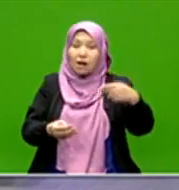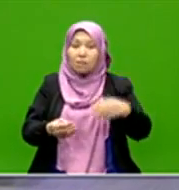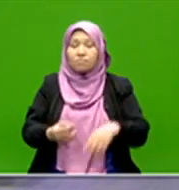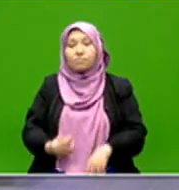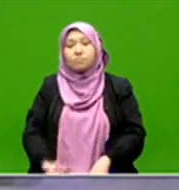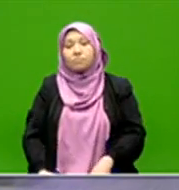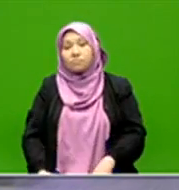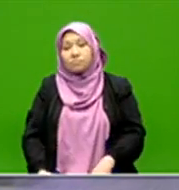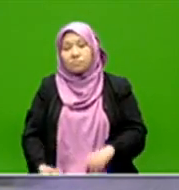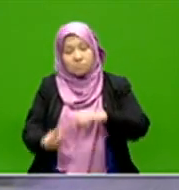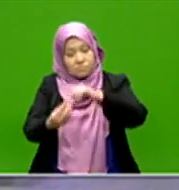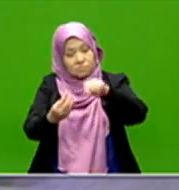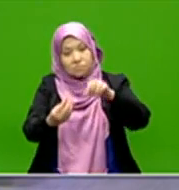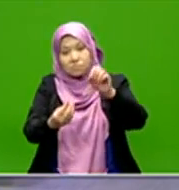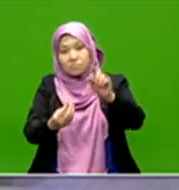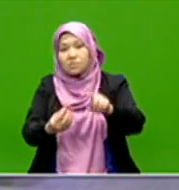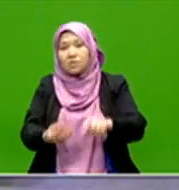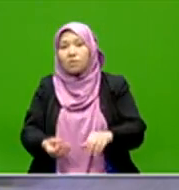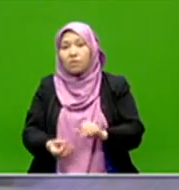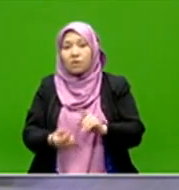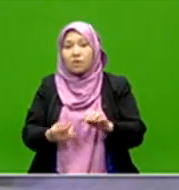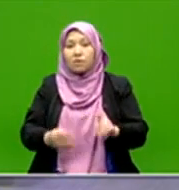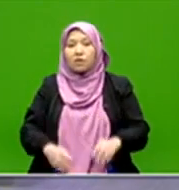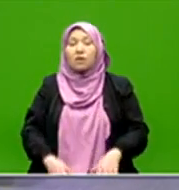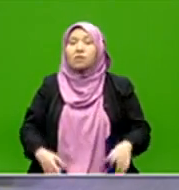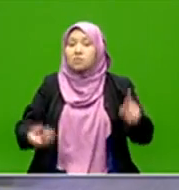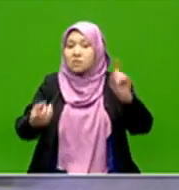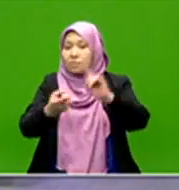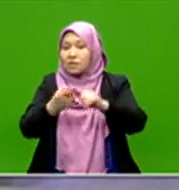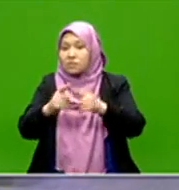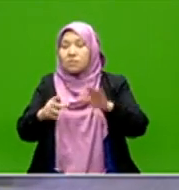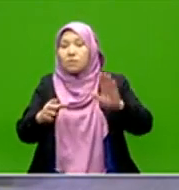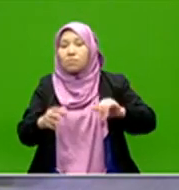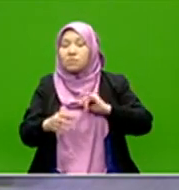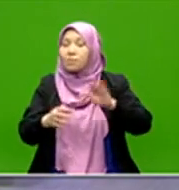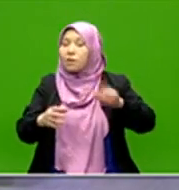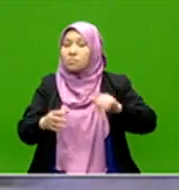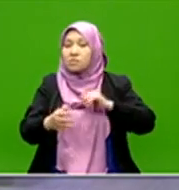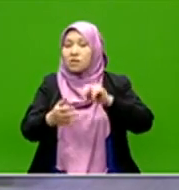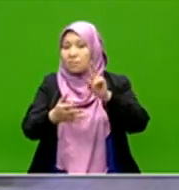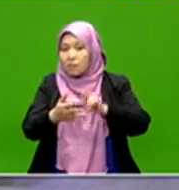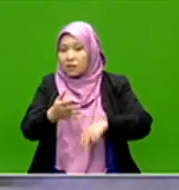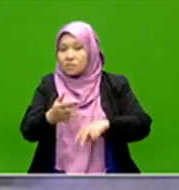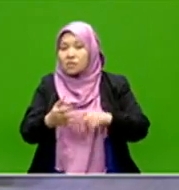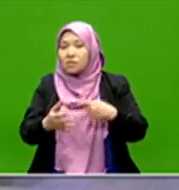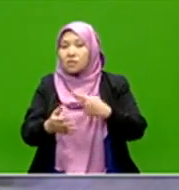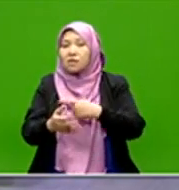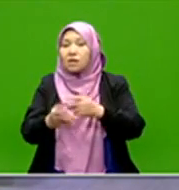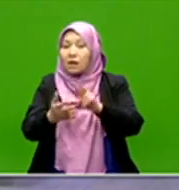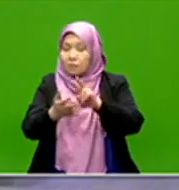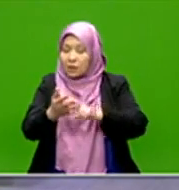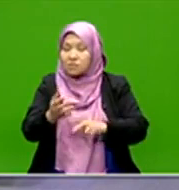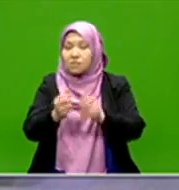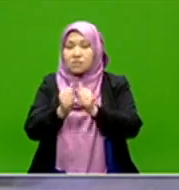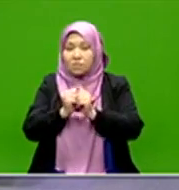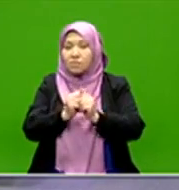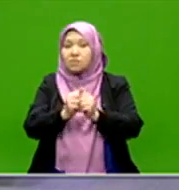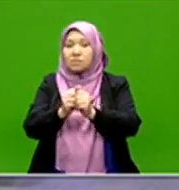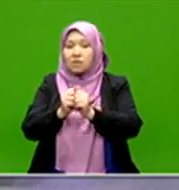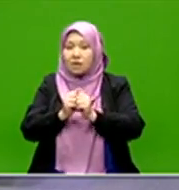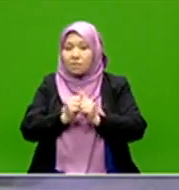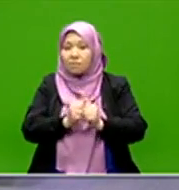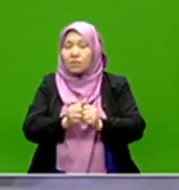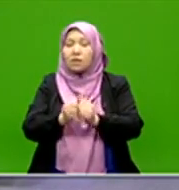jemput share di Facebook. Betul Ustaz. Okey. Sahabat-sahabat semua sebelum saya baca ni rugi. Kita nak baca sama-sama ni. Kita nak baca sama-sama.